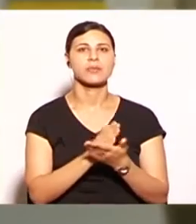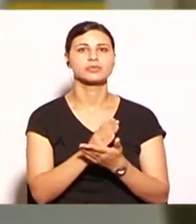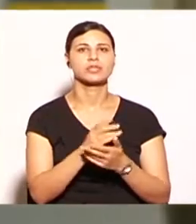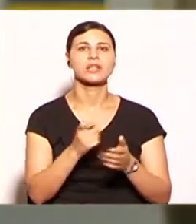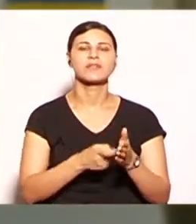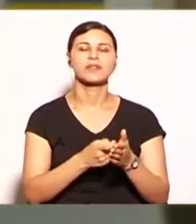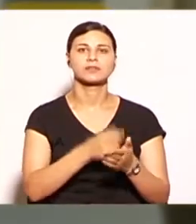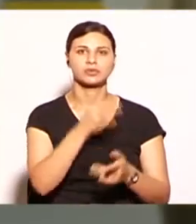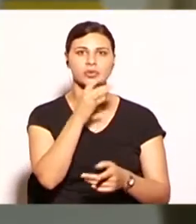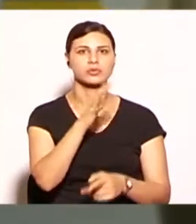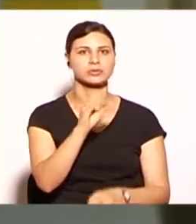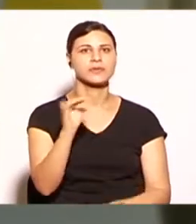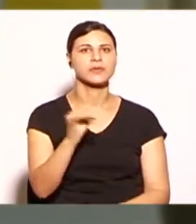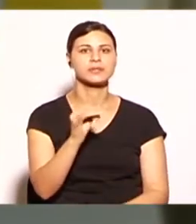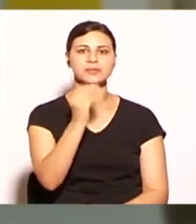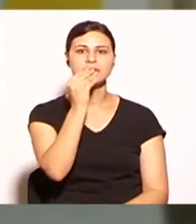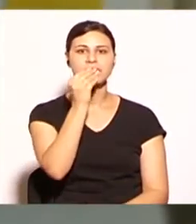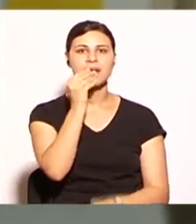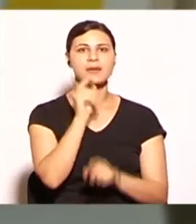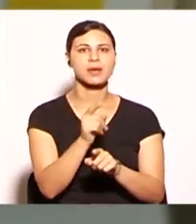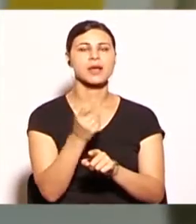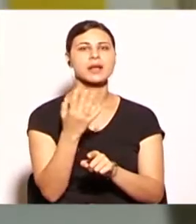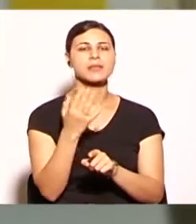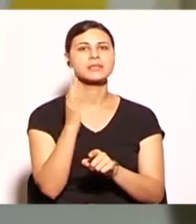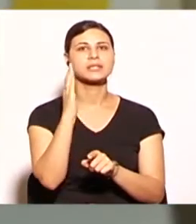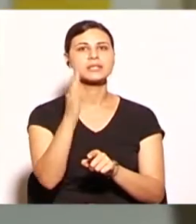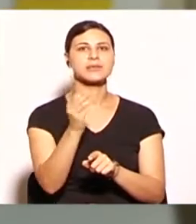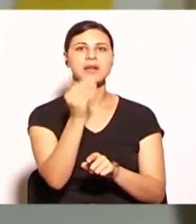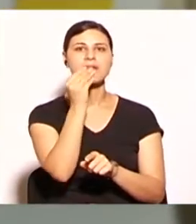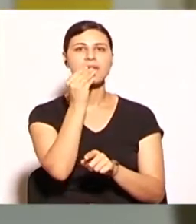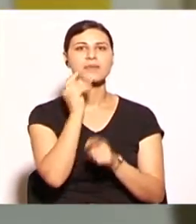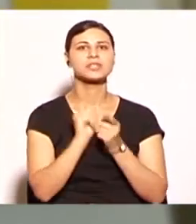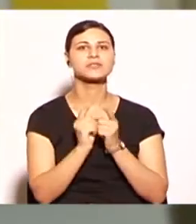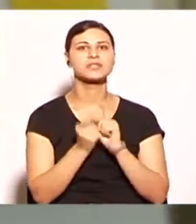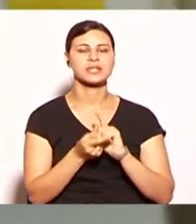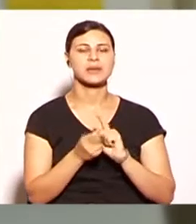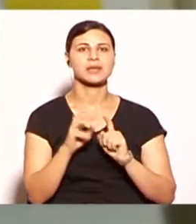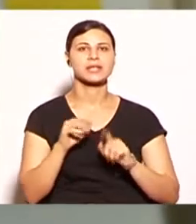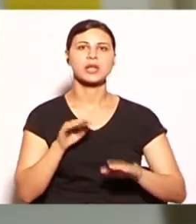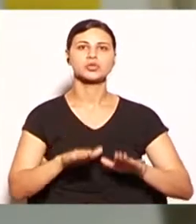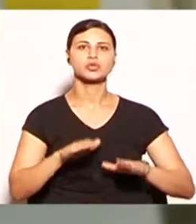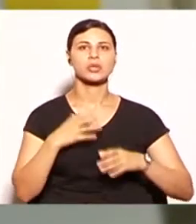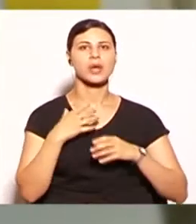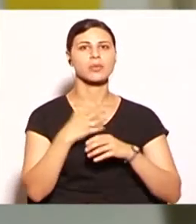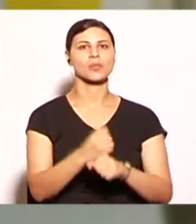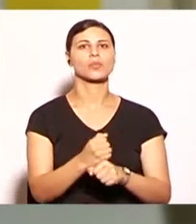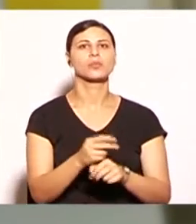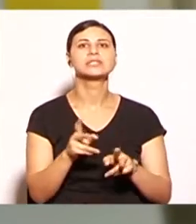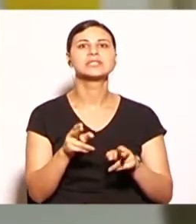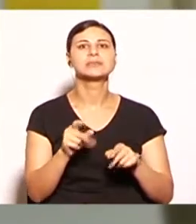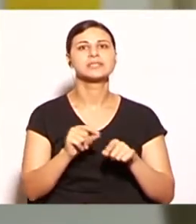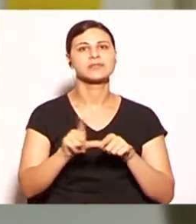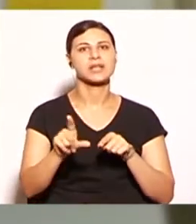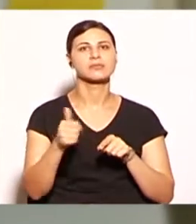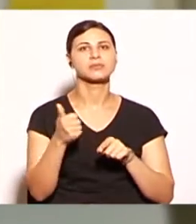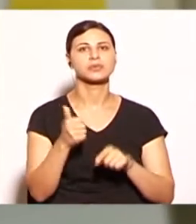ჩვენ დავინტერესდით კვების საკითხით, რამდენად იმოქმედებდა კვების მოდელის ცვლილება და წონის რეგულირება კიბოს განვითარების რისკებზე.